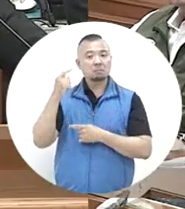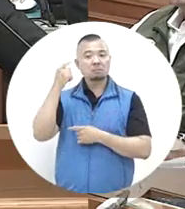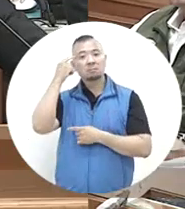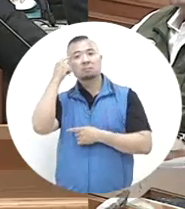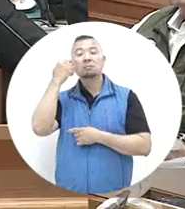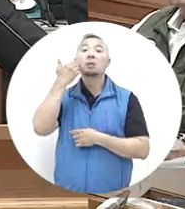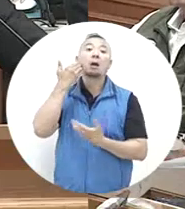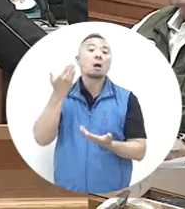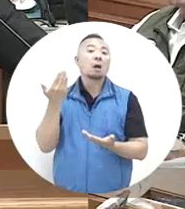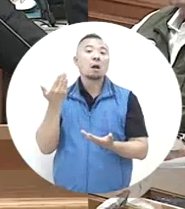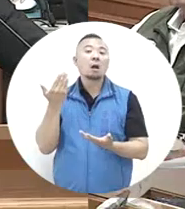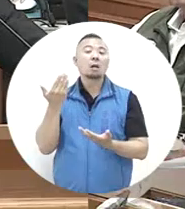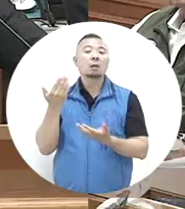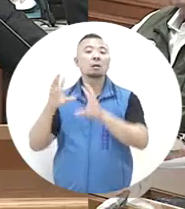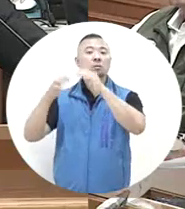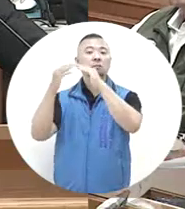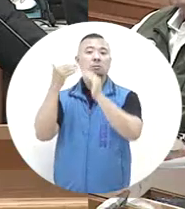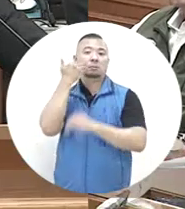你知道吗？